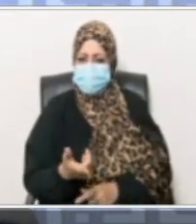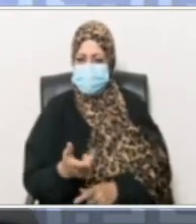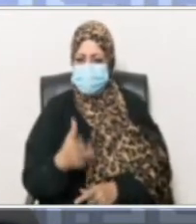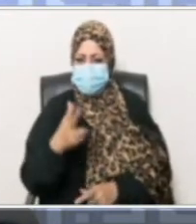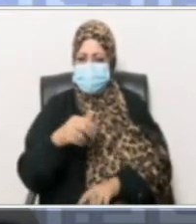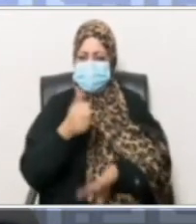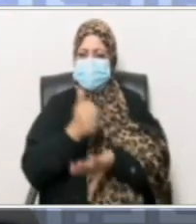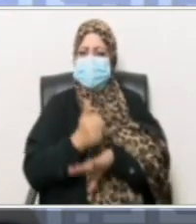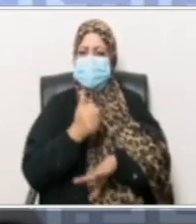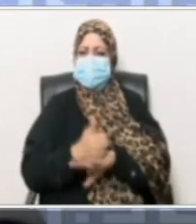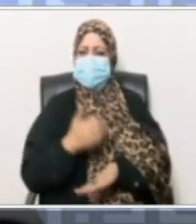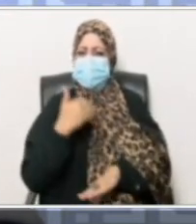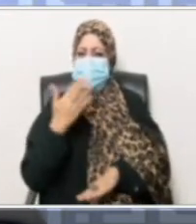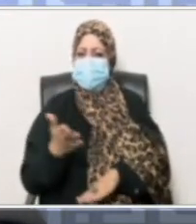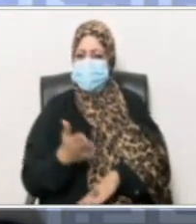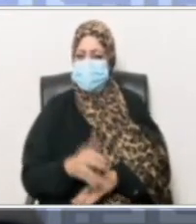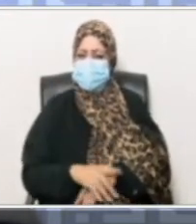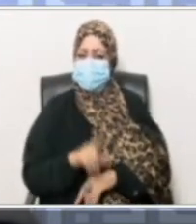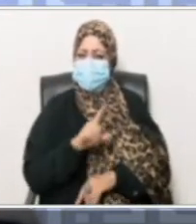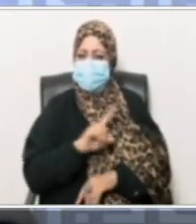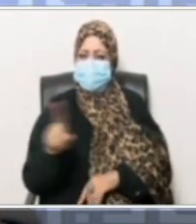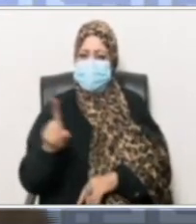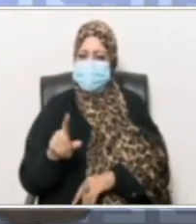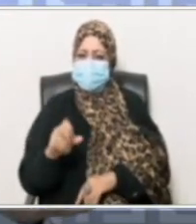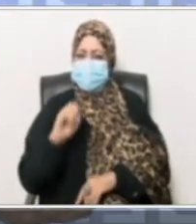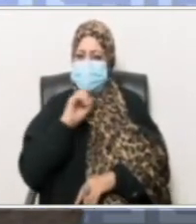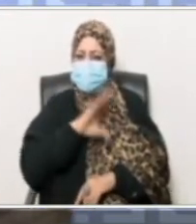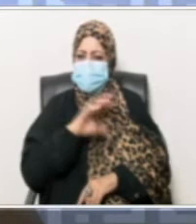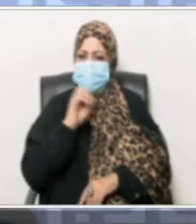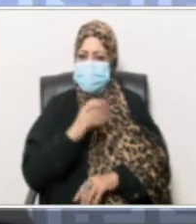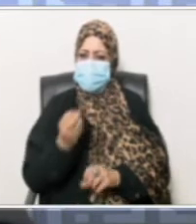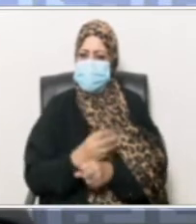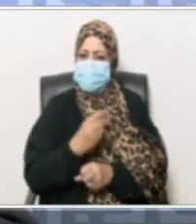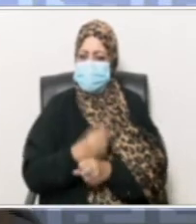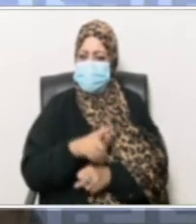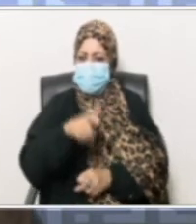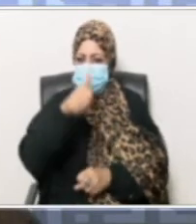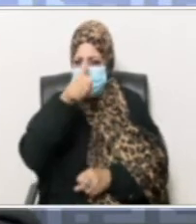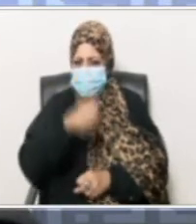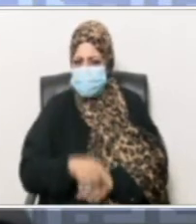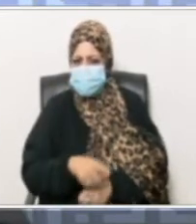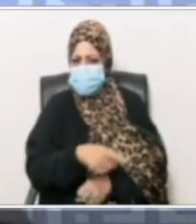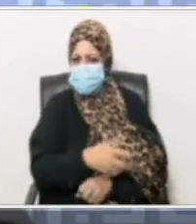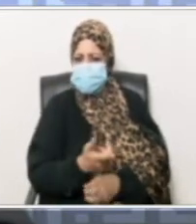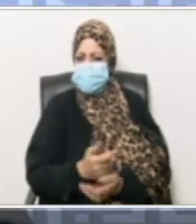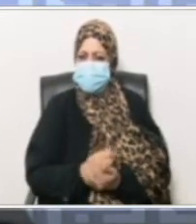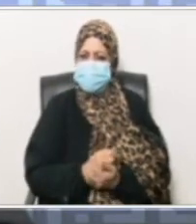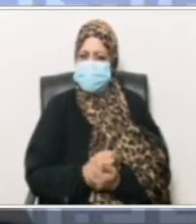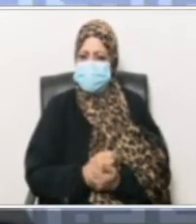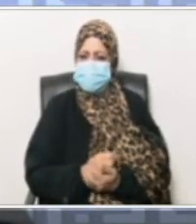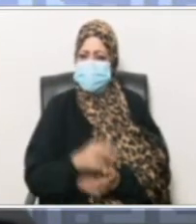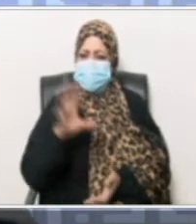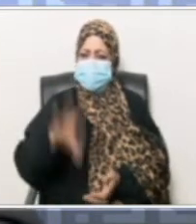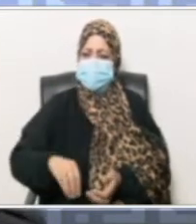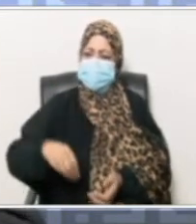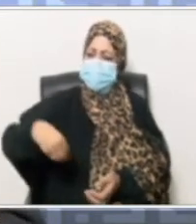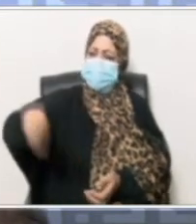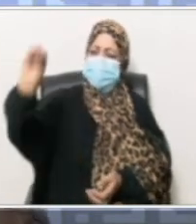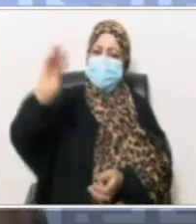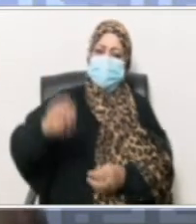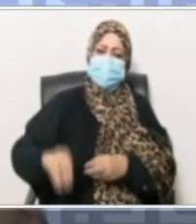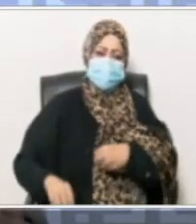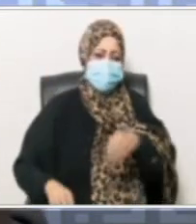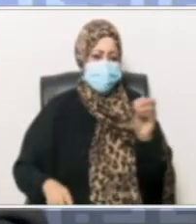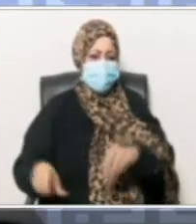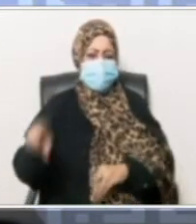فاسقا، وهو يسلم كل مرة يعطي جزيرة وكل مرة يعطي نهر وكل مرة يعطي بحيرة وكل مرة يعطي شضية